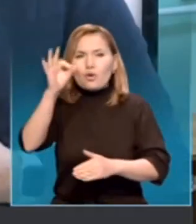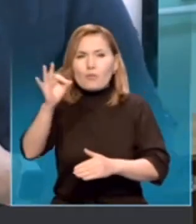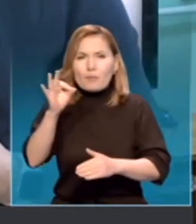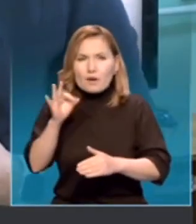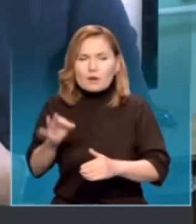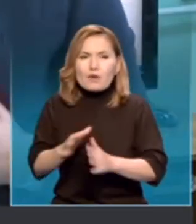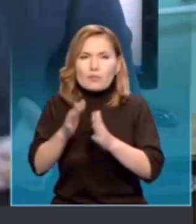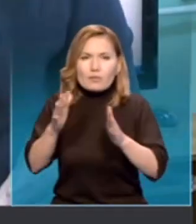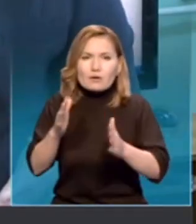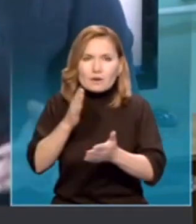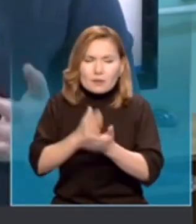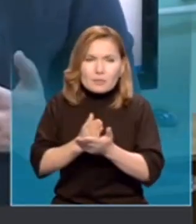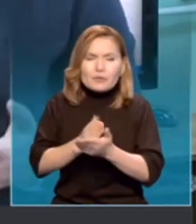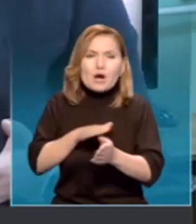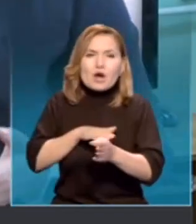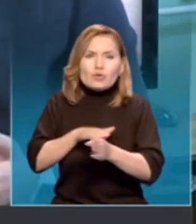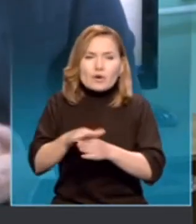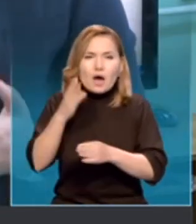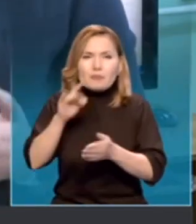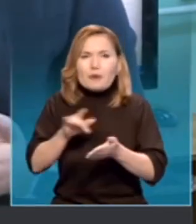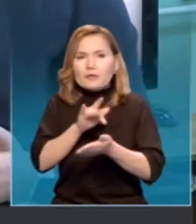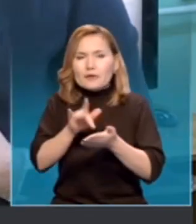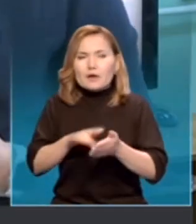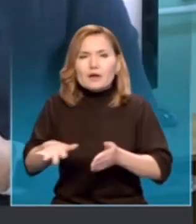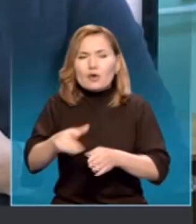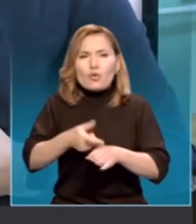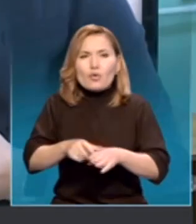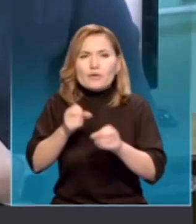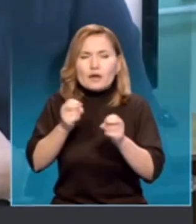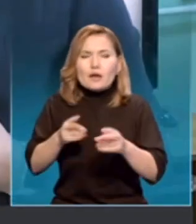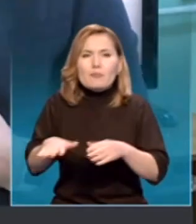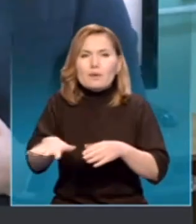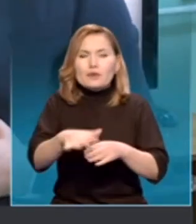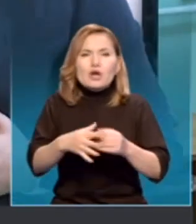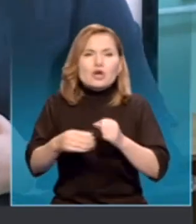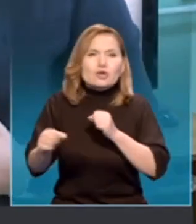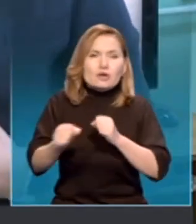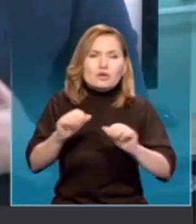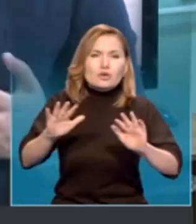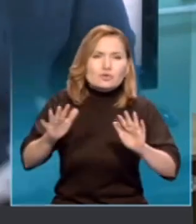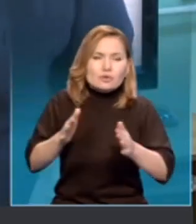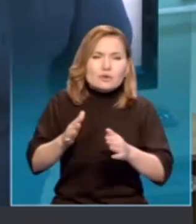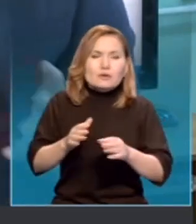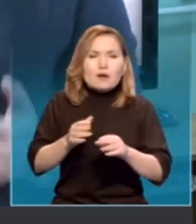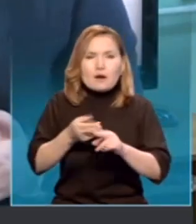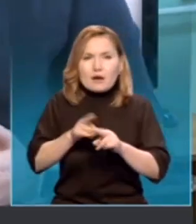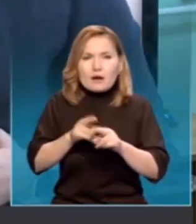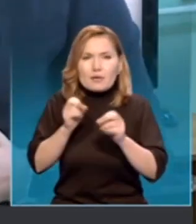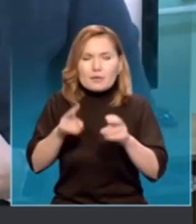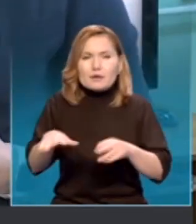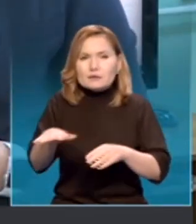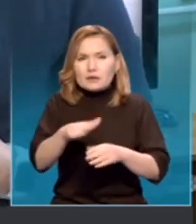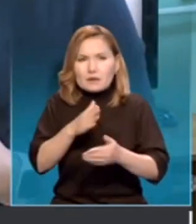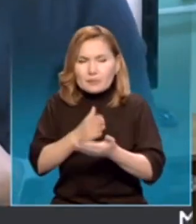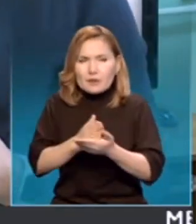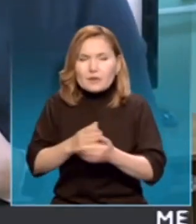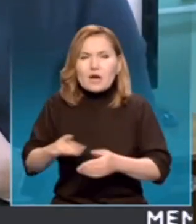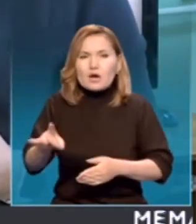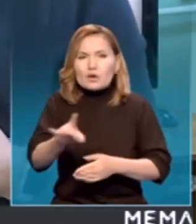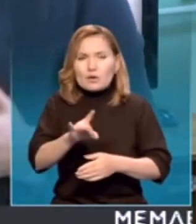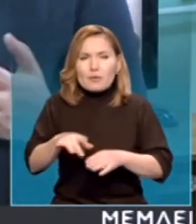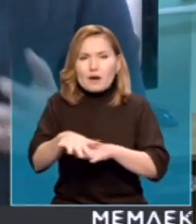астамы шоғырланған. Тұтас ел аумағының қауіпті сейсмикалық аймақ саналатын 3-тен 1 бөлігінде